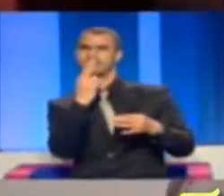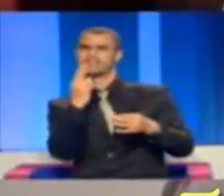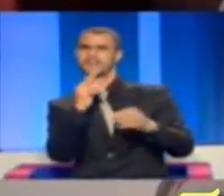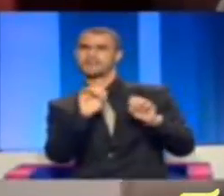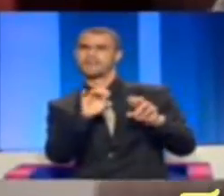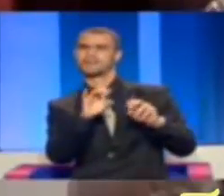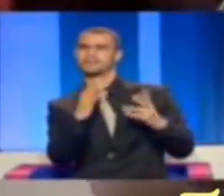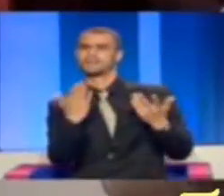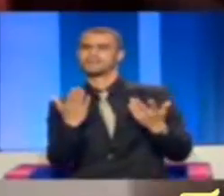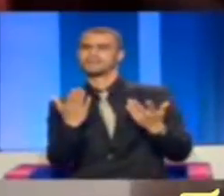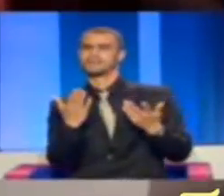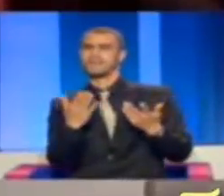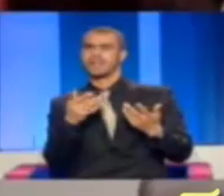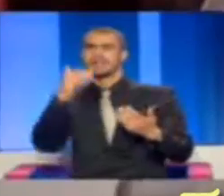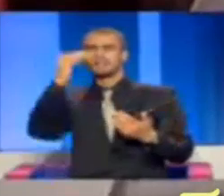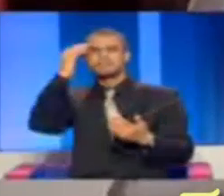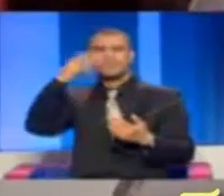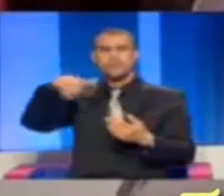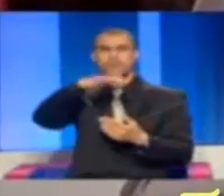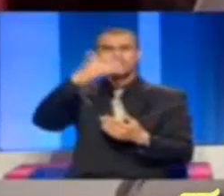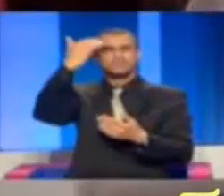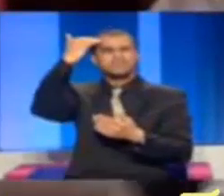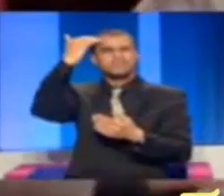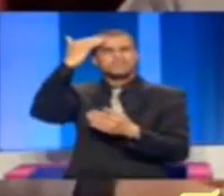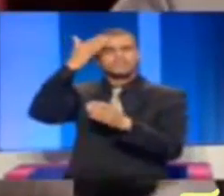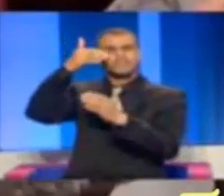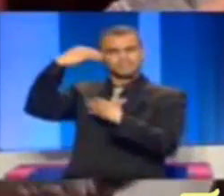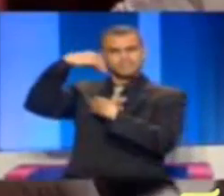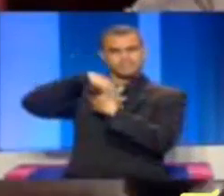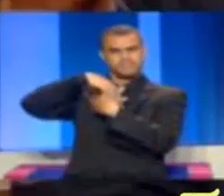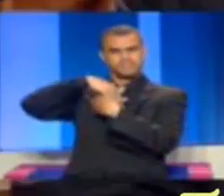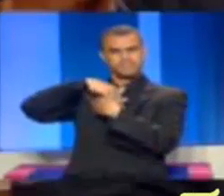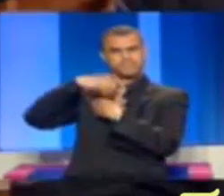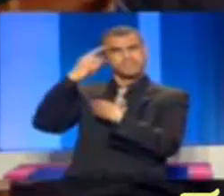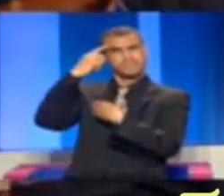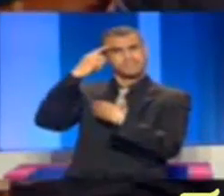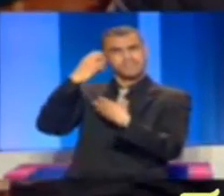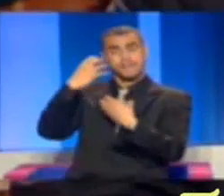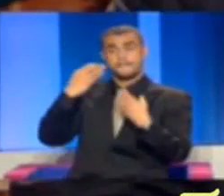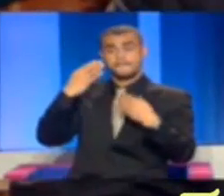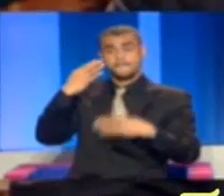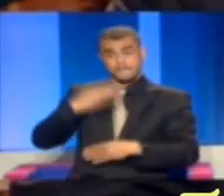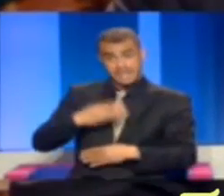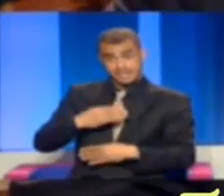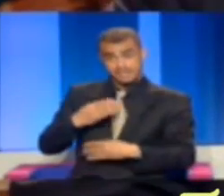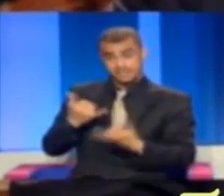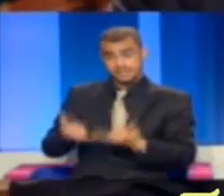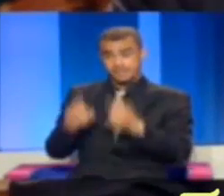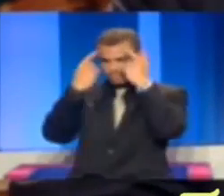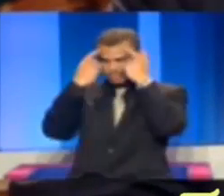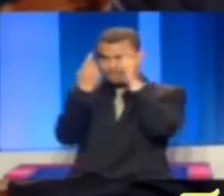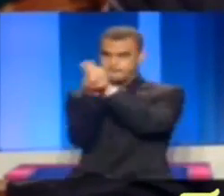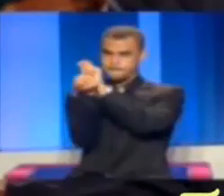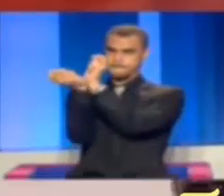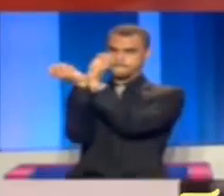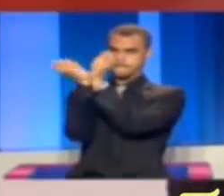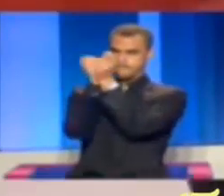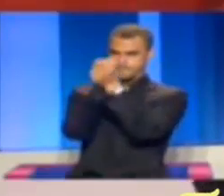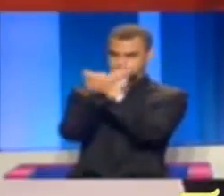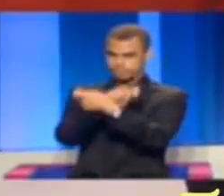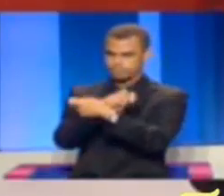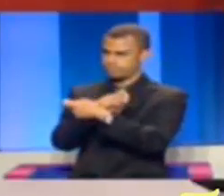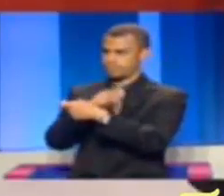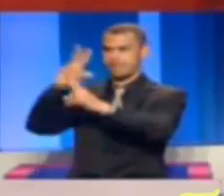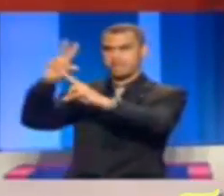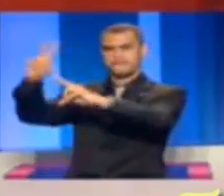ديال ديال كيفاش هاد التمثلات هذه، لانه فعلا محتاجين انه حنا اللي نقدروا نغيروا هذا. هذه فئه تختلف عنا